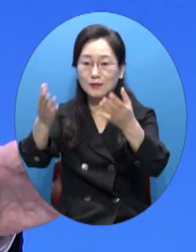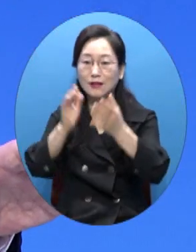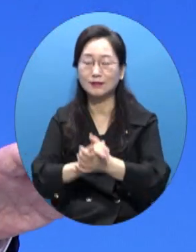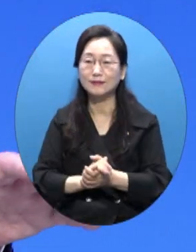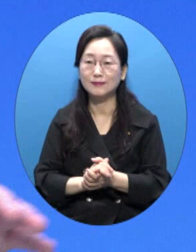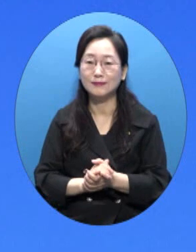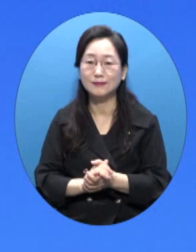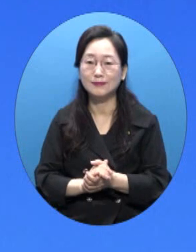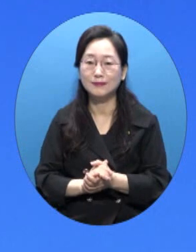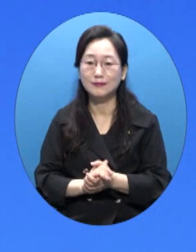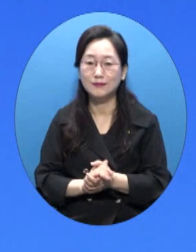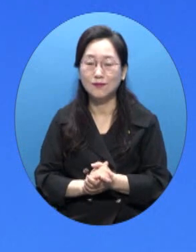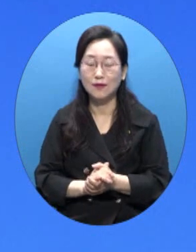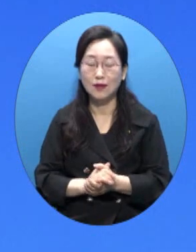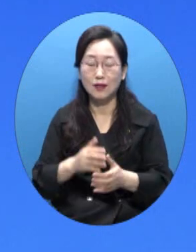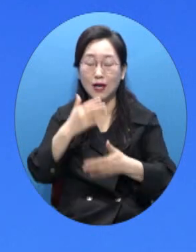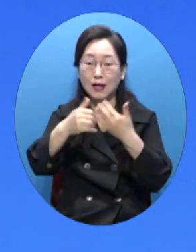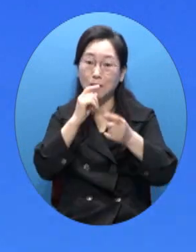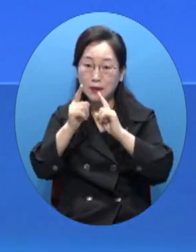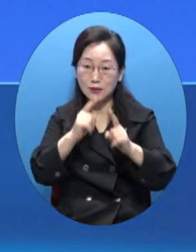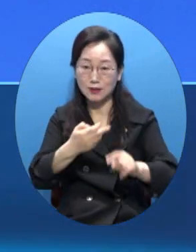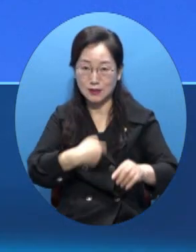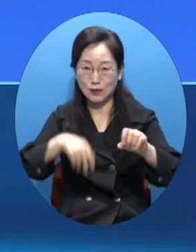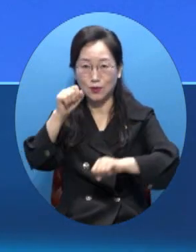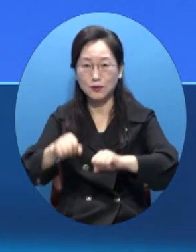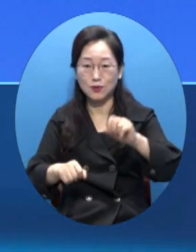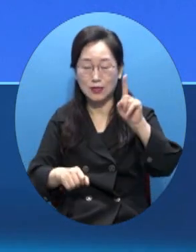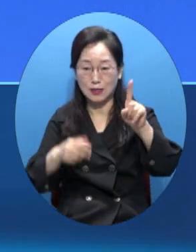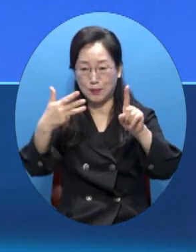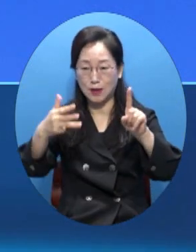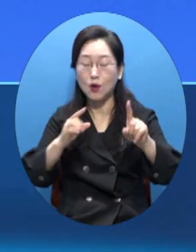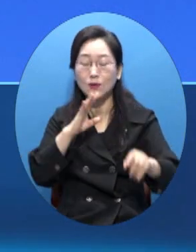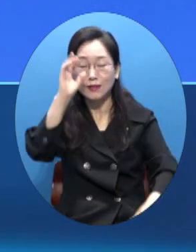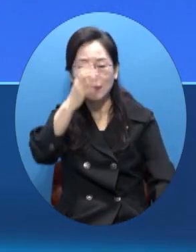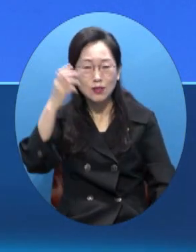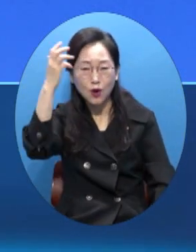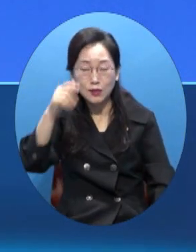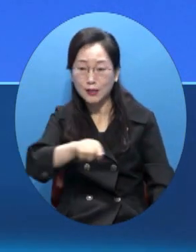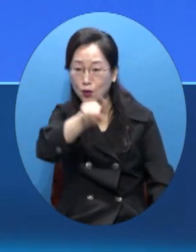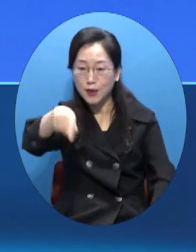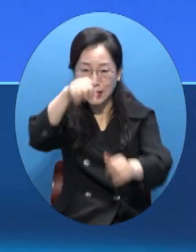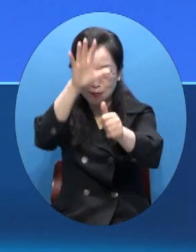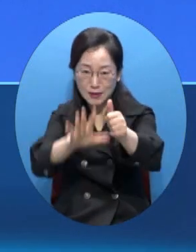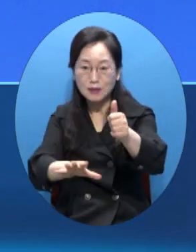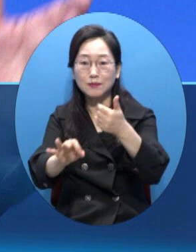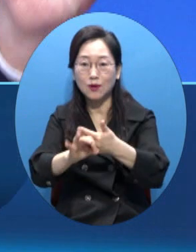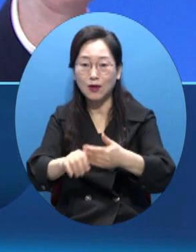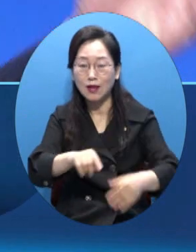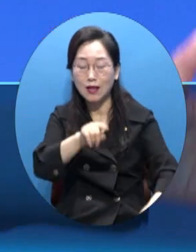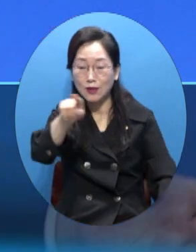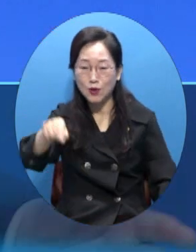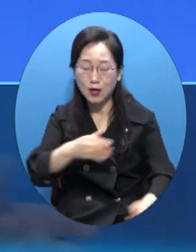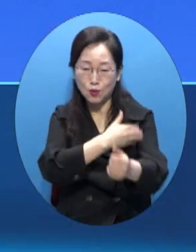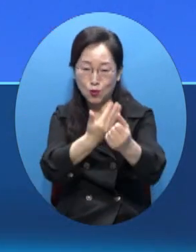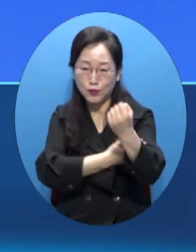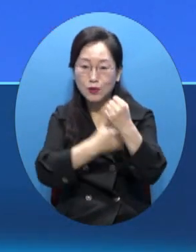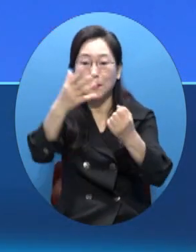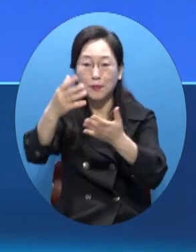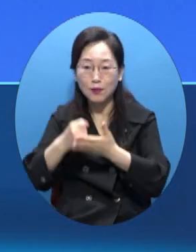축원합니다. 주님 말씀하셨습니다. 사도행전 1장 8절에 오직 성령이 너희에게 임하시면 내가 권능을